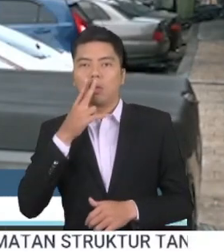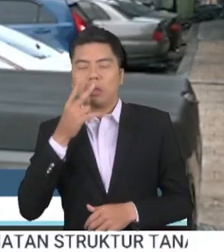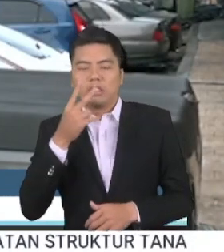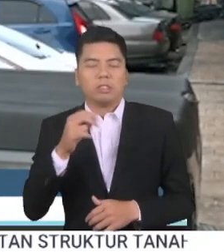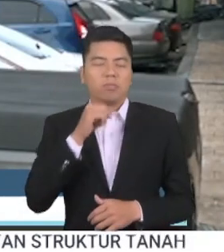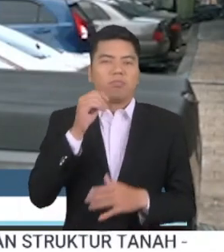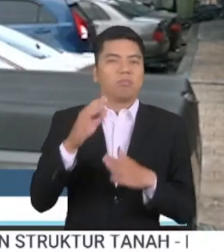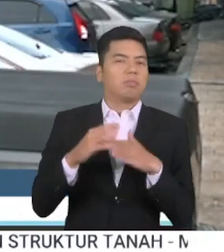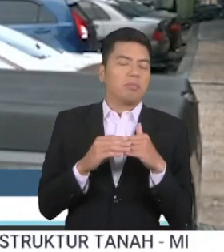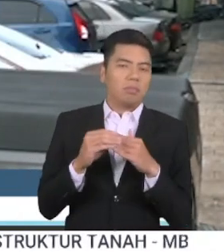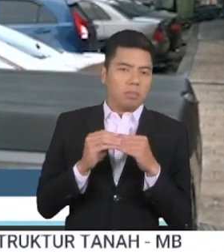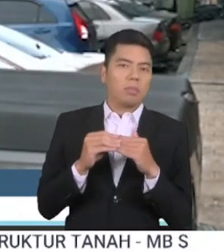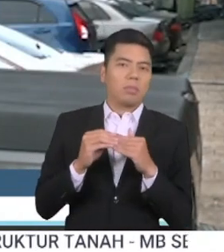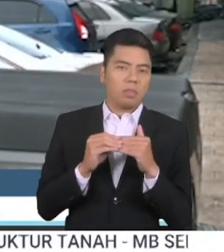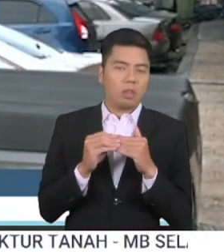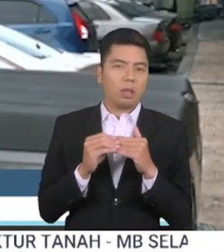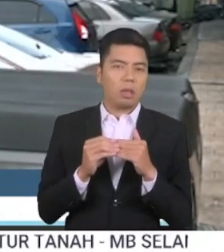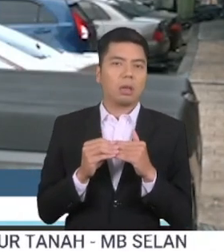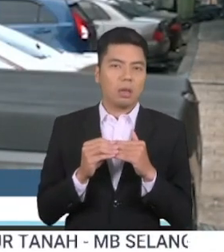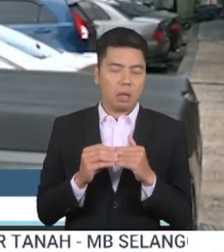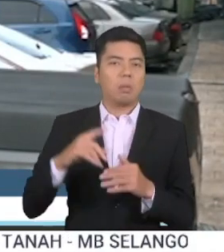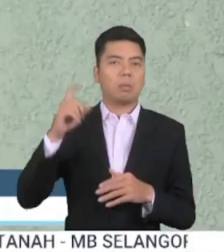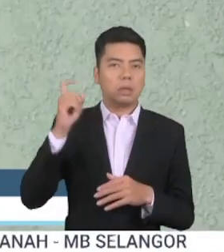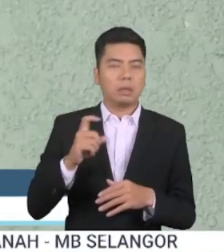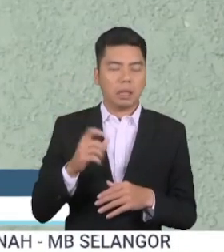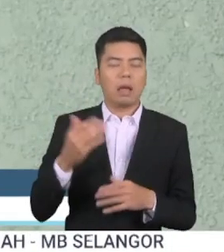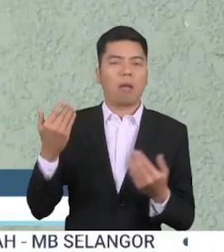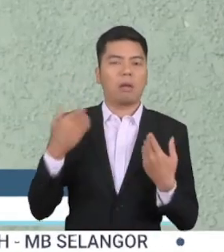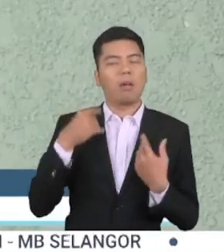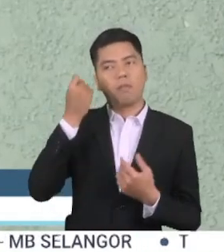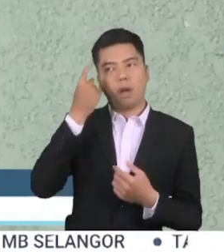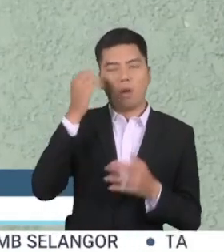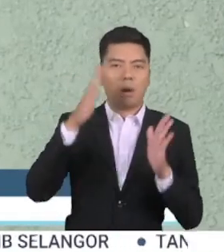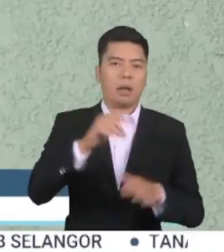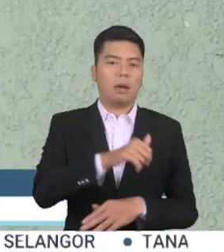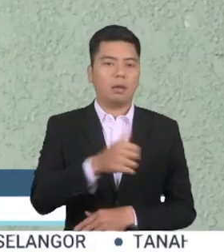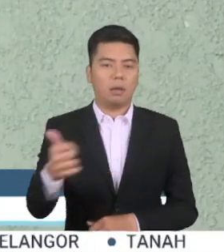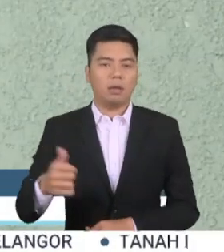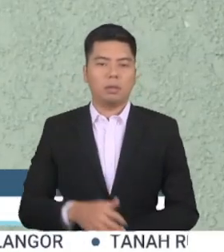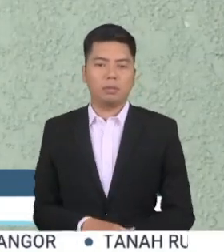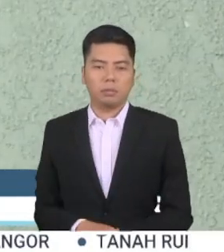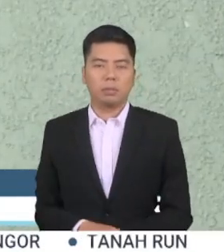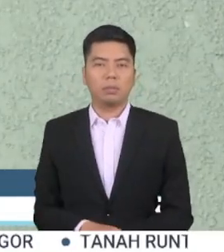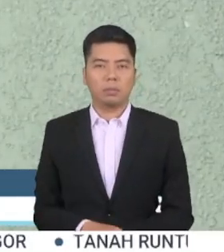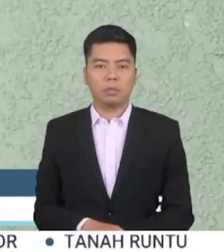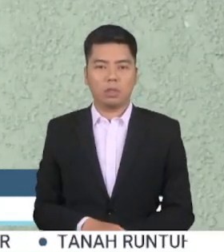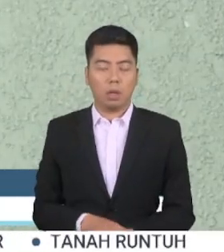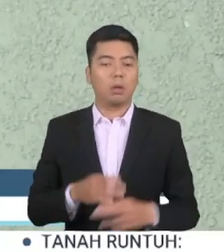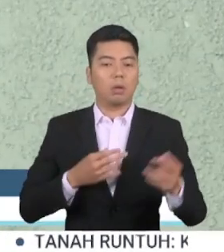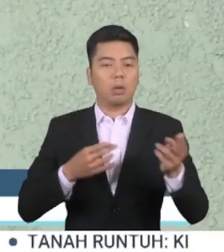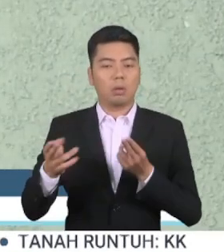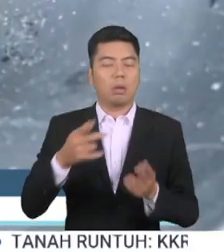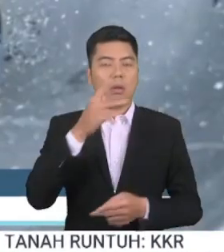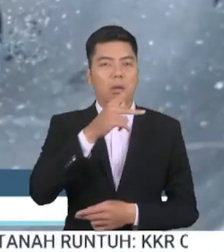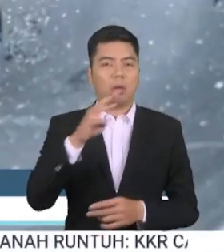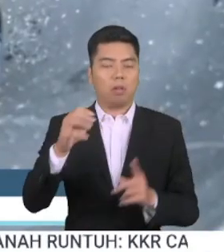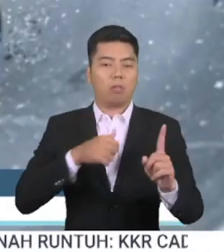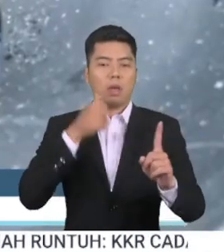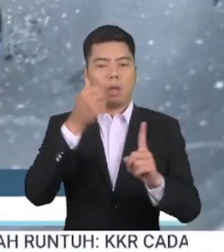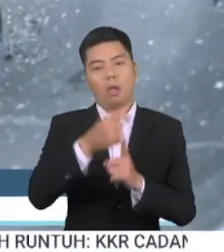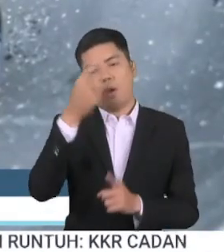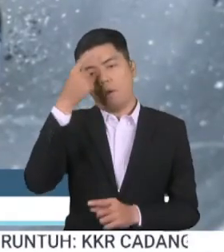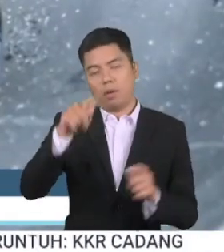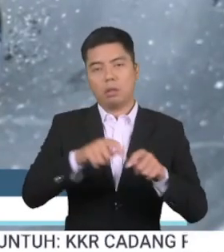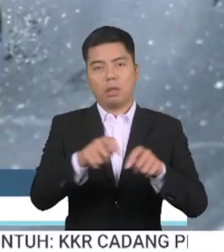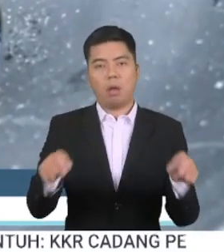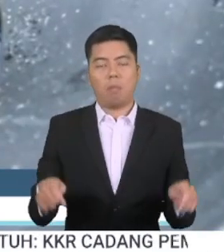lah. Itu pun kena common sense lah dengan orang lain. Bagi pengusaha, arahan KKM berhubung